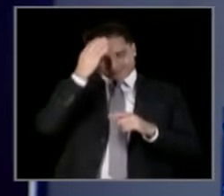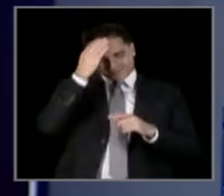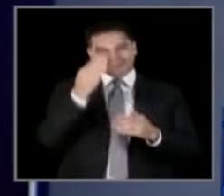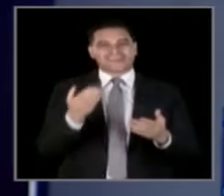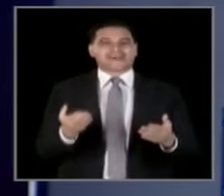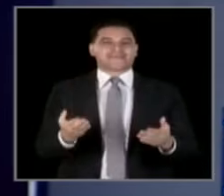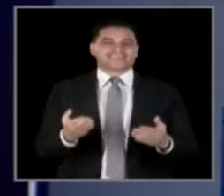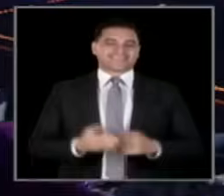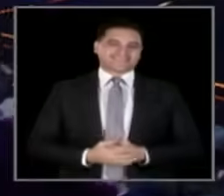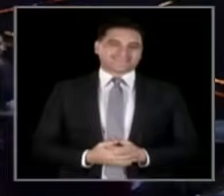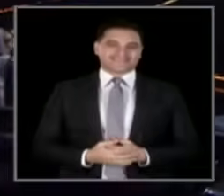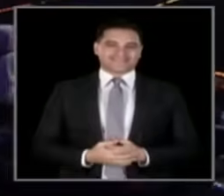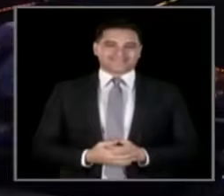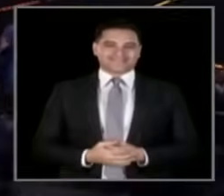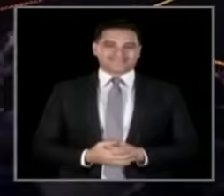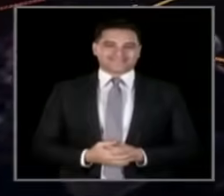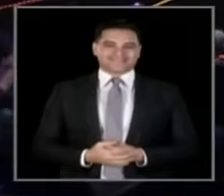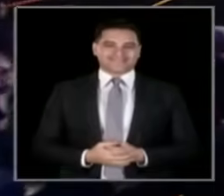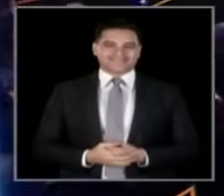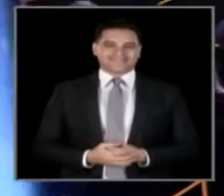برنامج العباقرة.